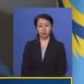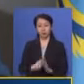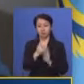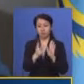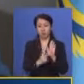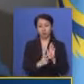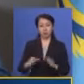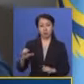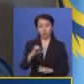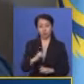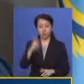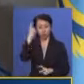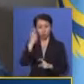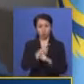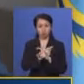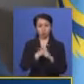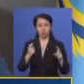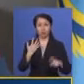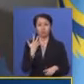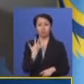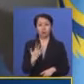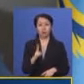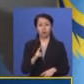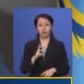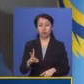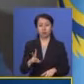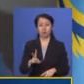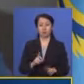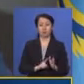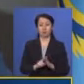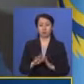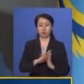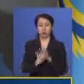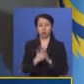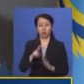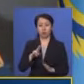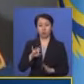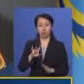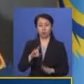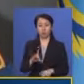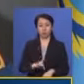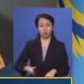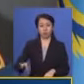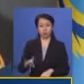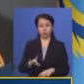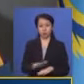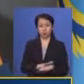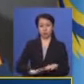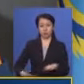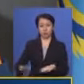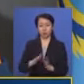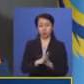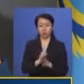18 сентября по сообщению в 5 километрах от села Плоское в Хазжарском районе на территории КГУ лесного